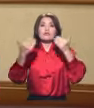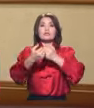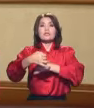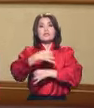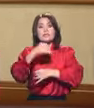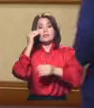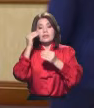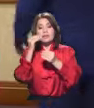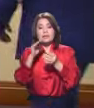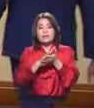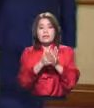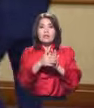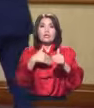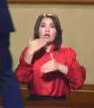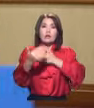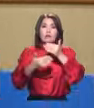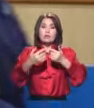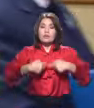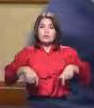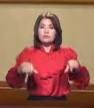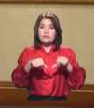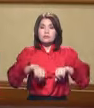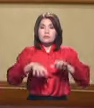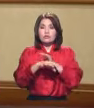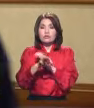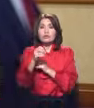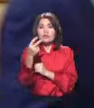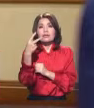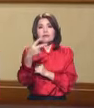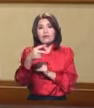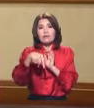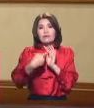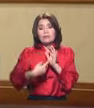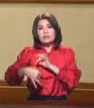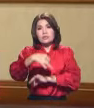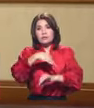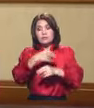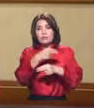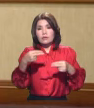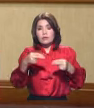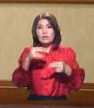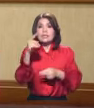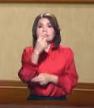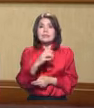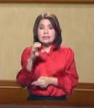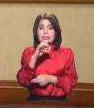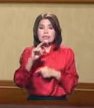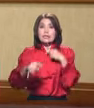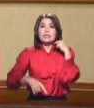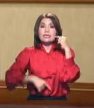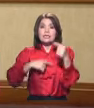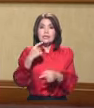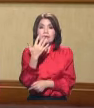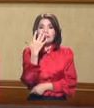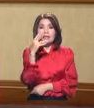жалпы әлеуметтік мәдени даму комитетінің мүшесі ретінде біз екі мәселеге көңіл бөліп жатырмыз. Осы қыркүйек айында келешек 5